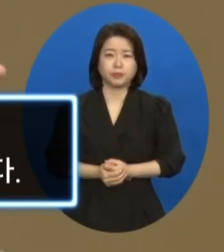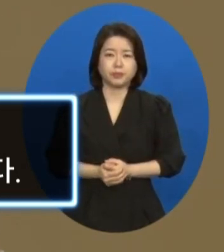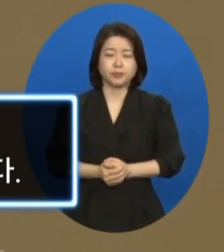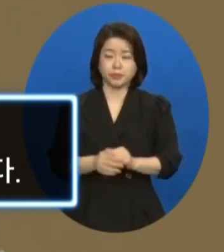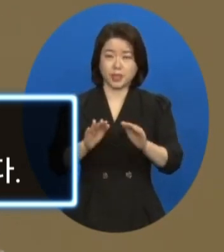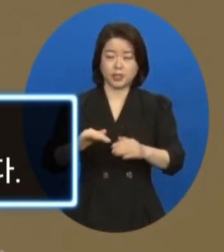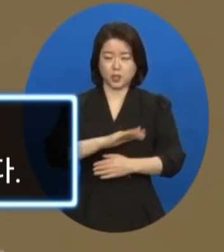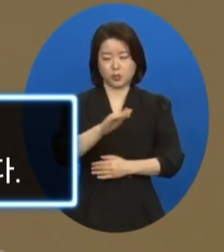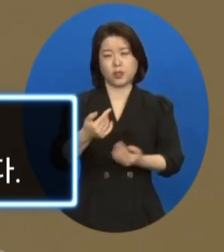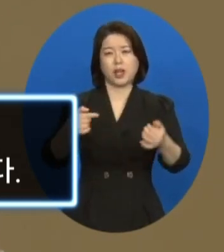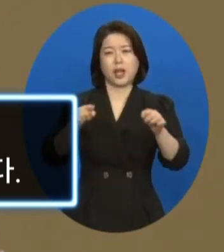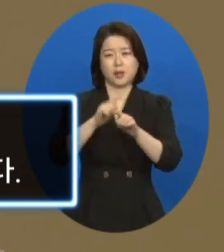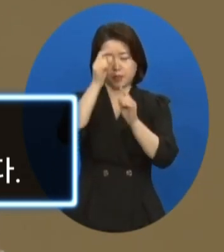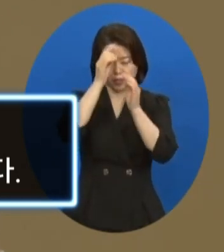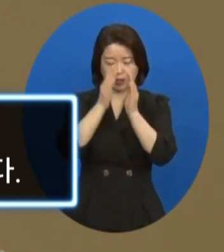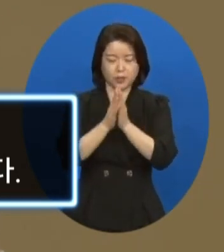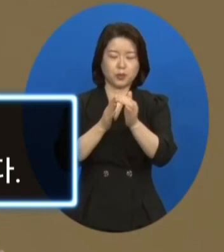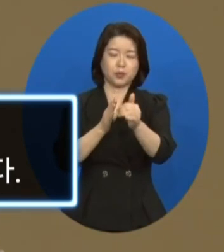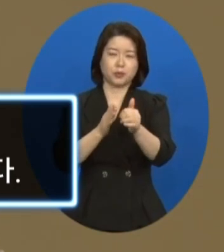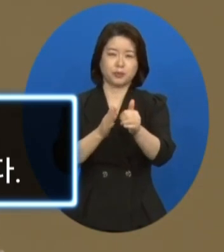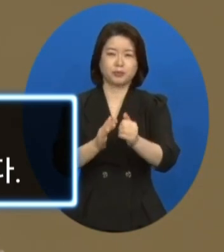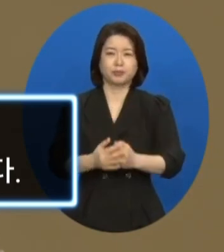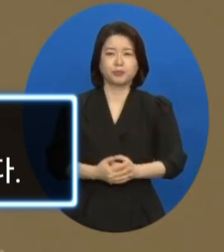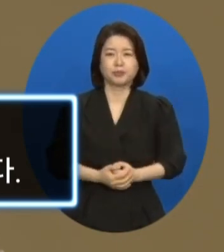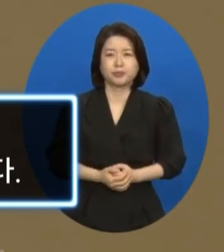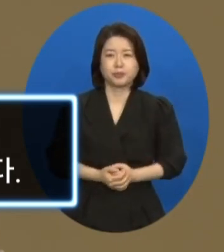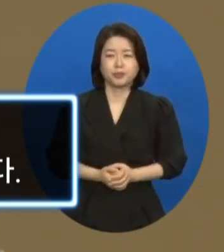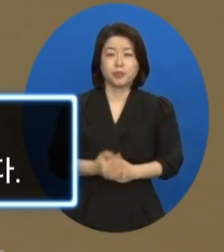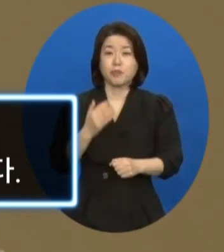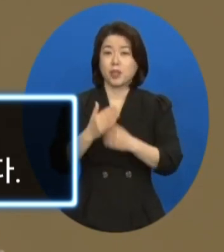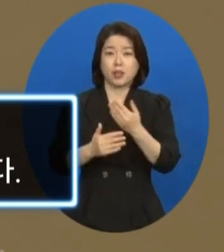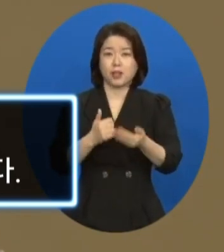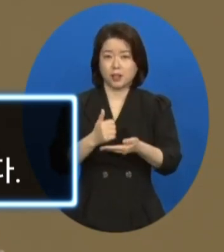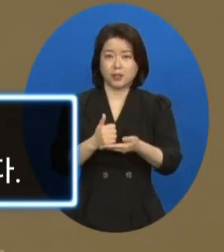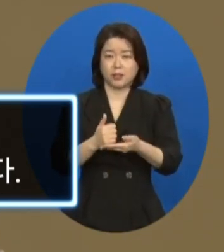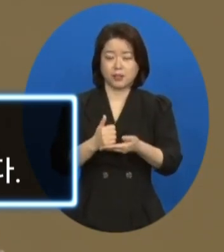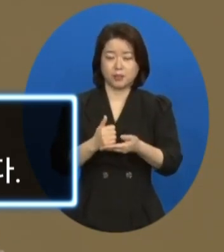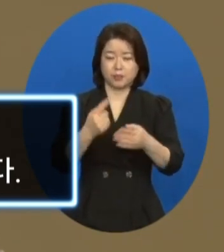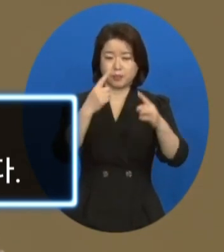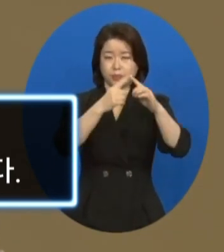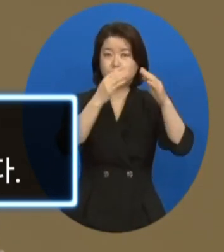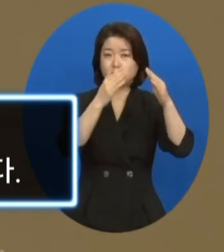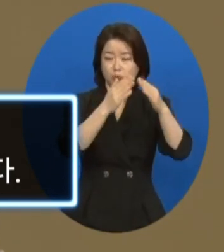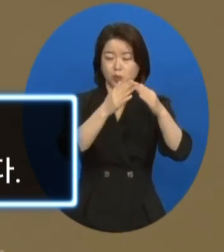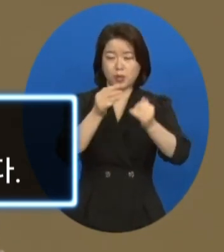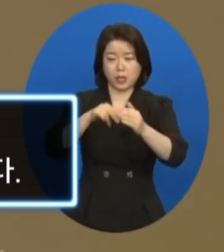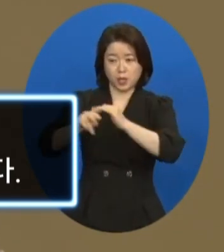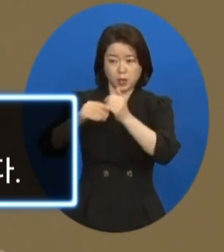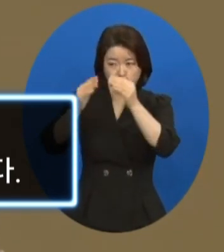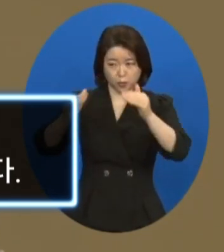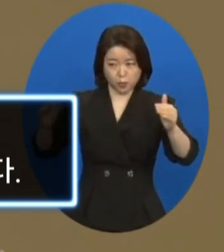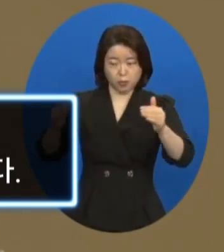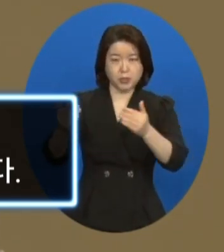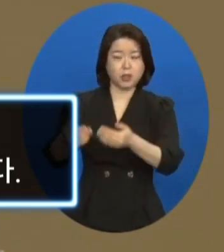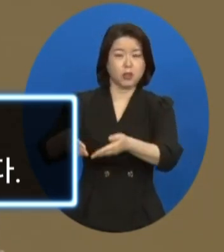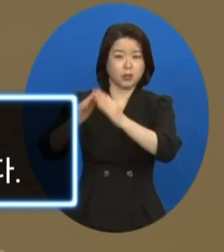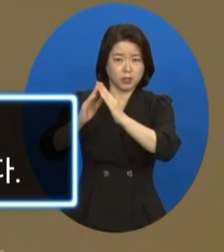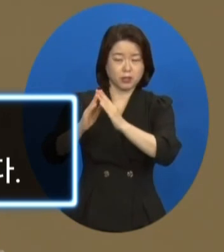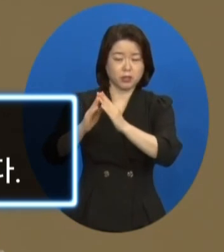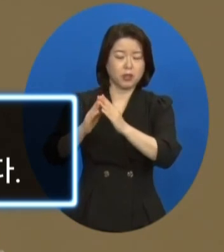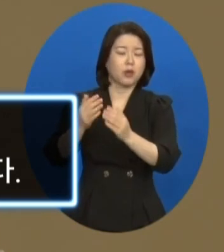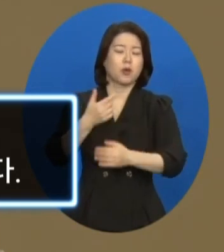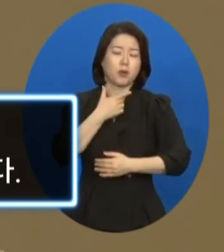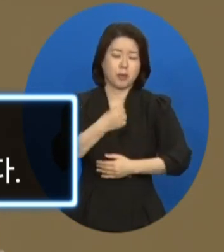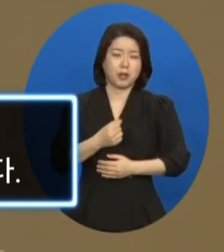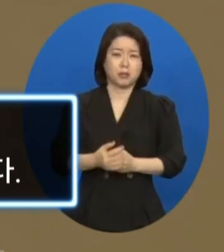이제 우리가 지키 도아 쉽시다 하나님 교회를 도피 성인 교회를 세우기 를 원합니다